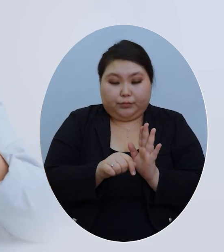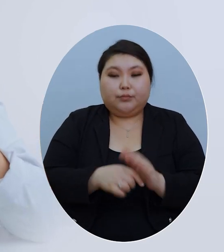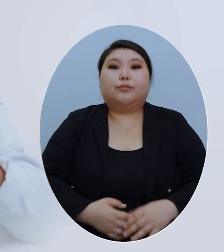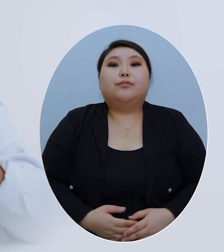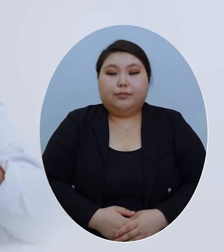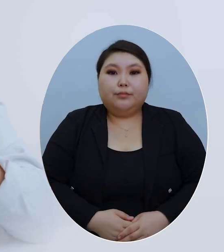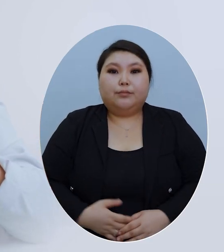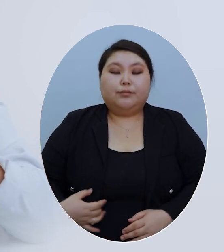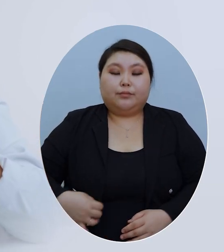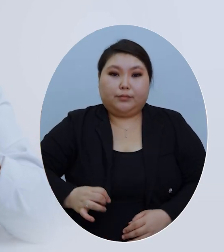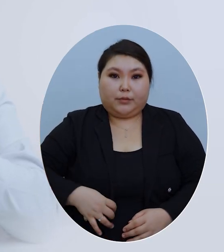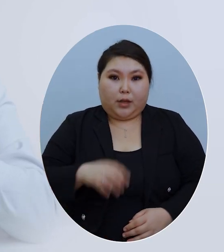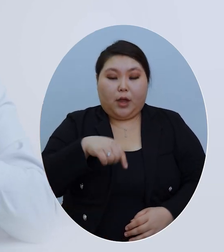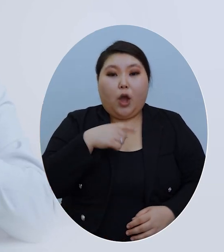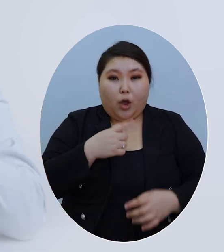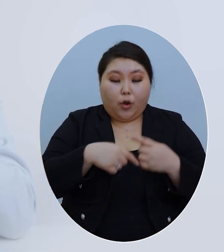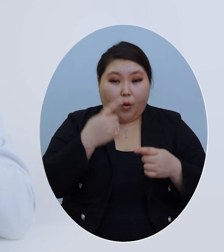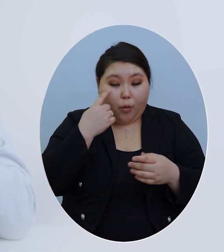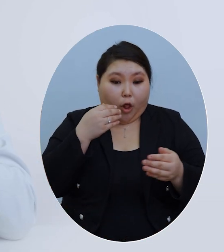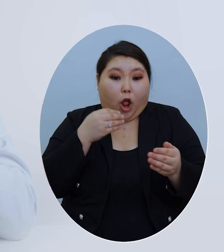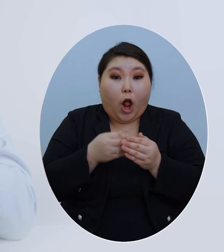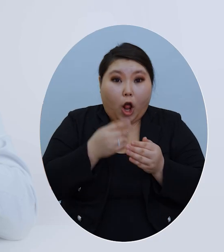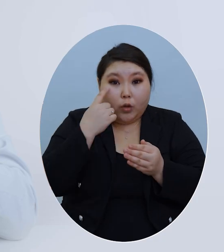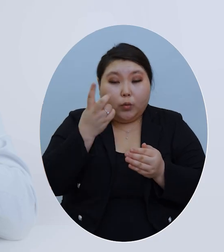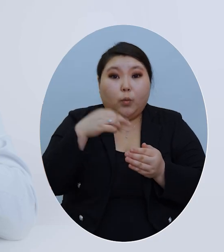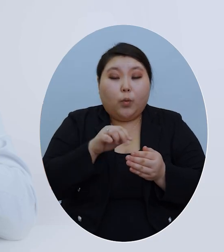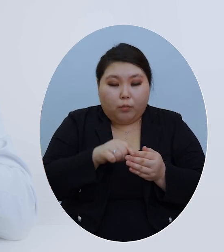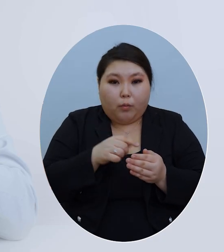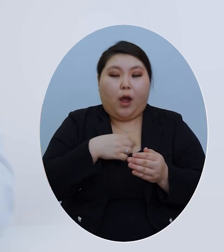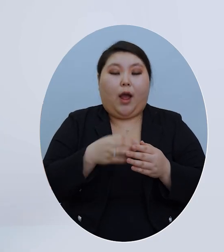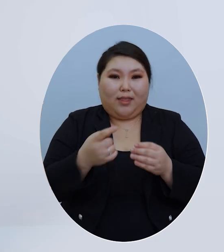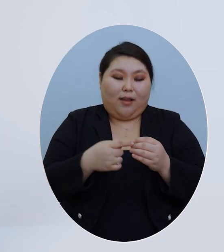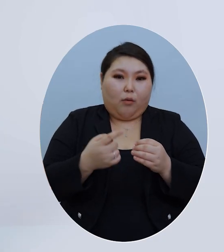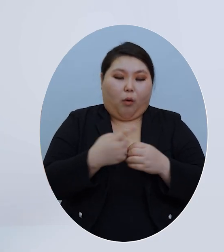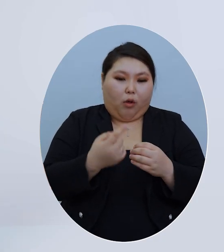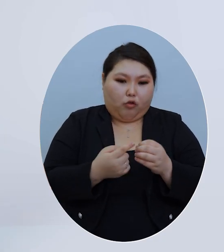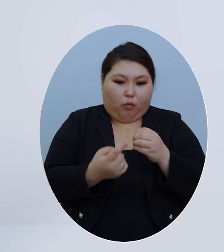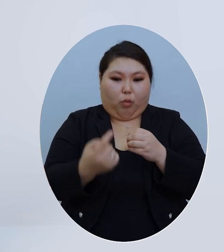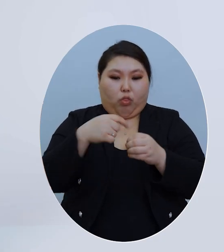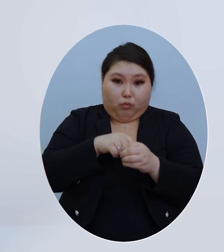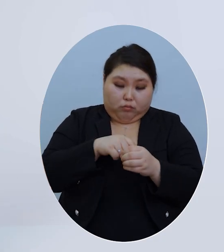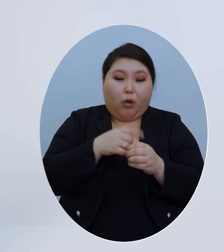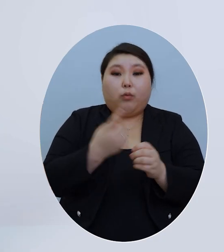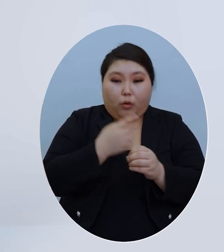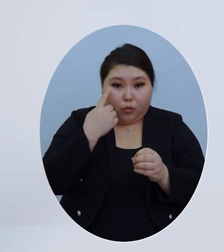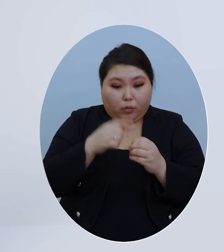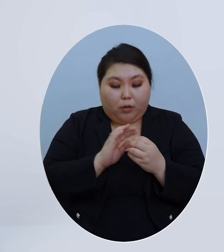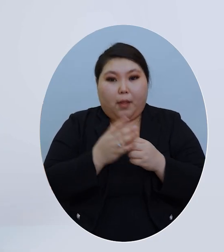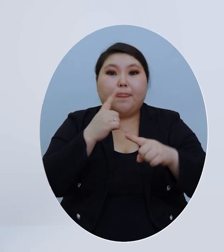Гиперметроп буюу богинохон нүдний хувьд торлог бүрхүүлийн ард нь тусаад байдаг. Энэ үед бид нүдний урд нэмэх шилийг